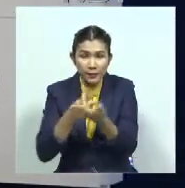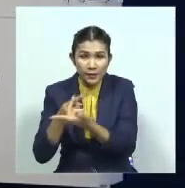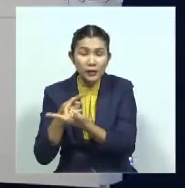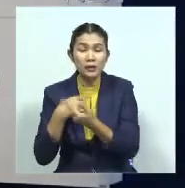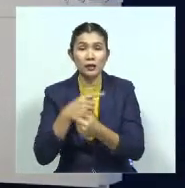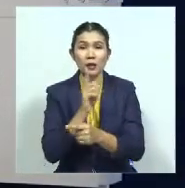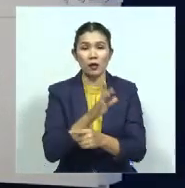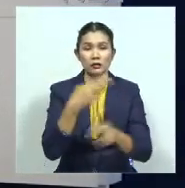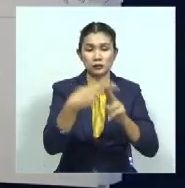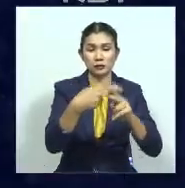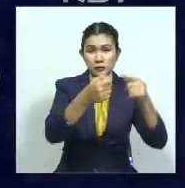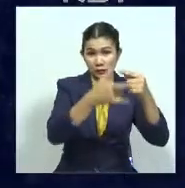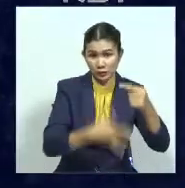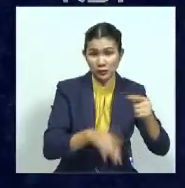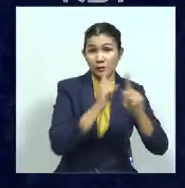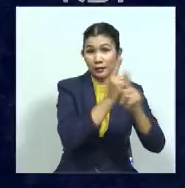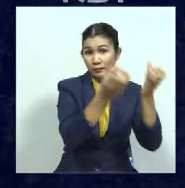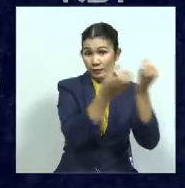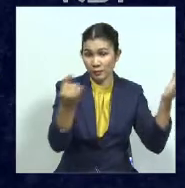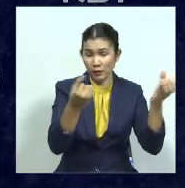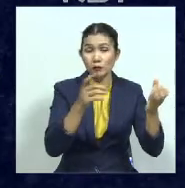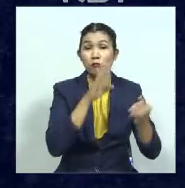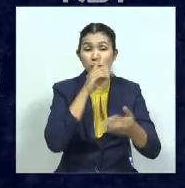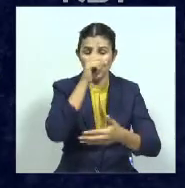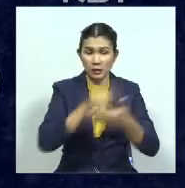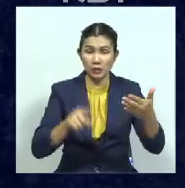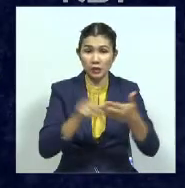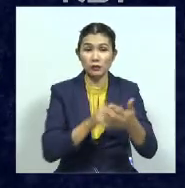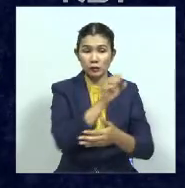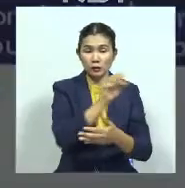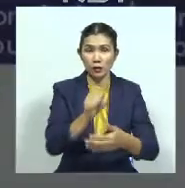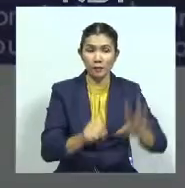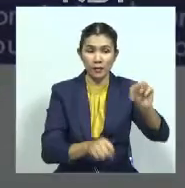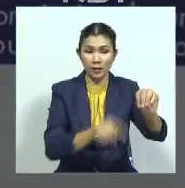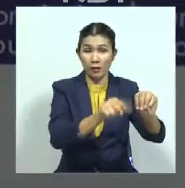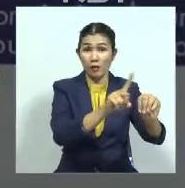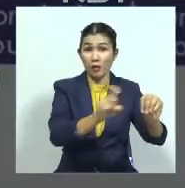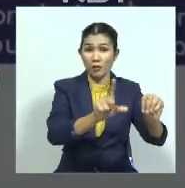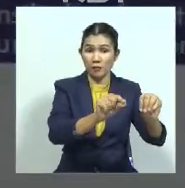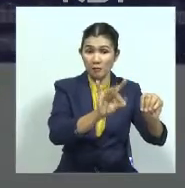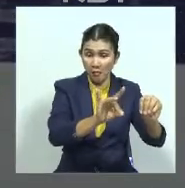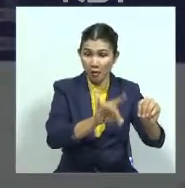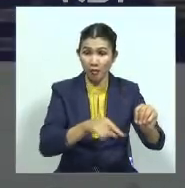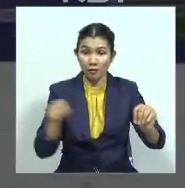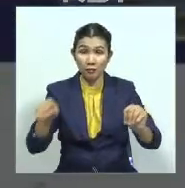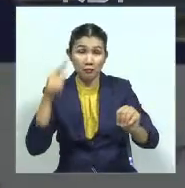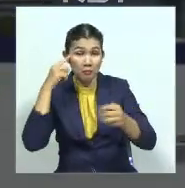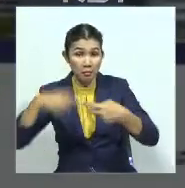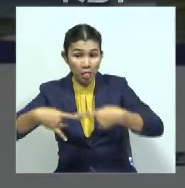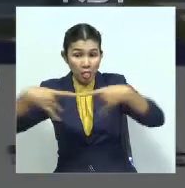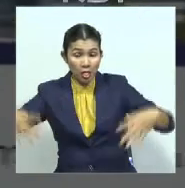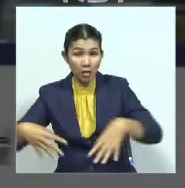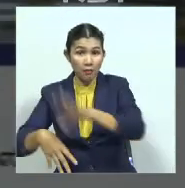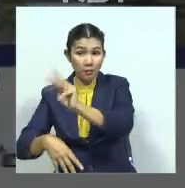กอบรัฐธรรมนูญว่าด้วยการเลือกตั้งส.ส.มาตรา128มีปัญหาเกี่ยวกับความชอบด้วยรัฐธรรมนูญมาตร